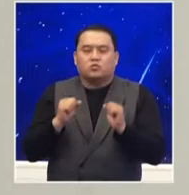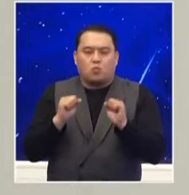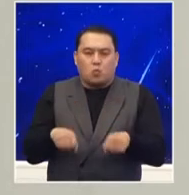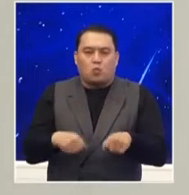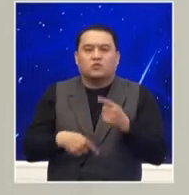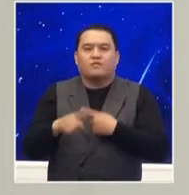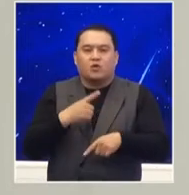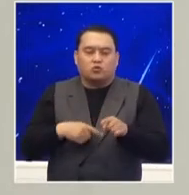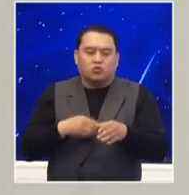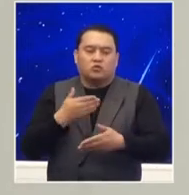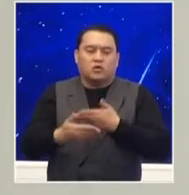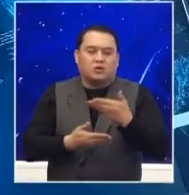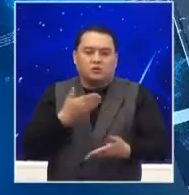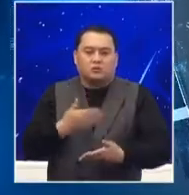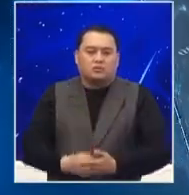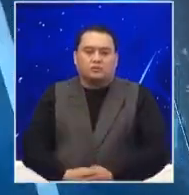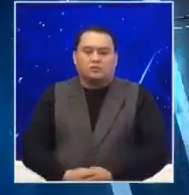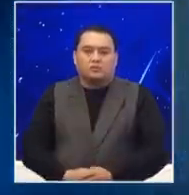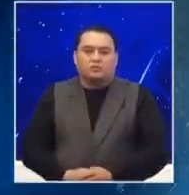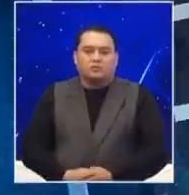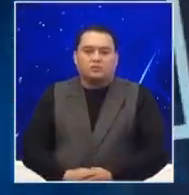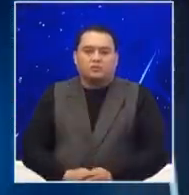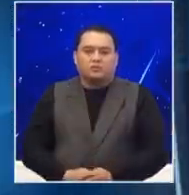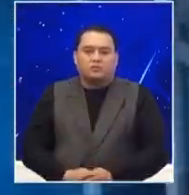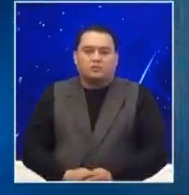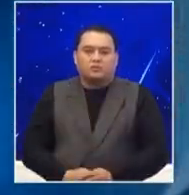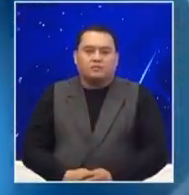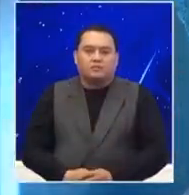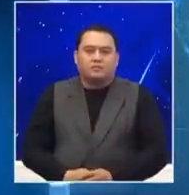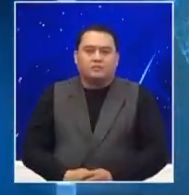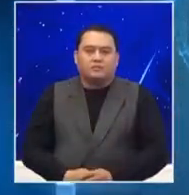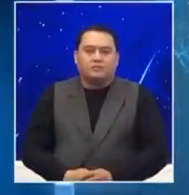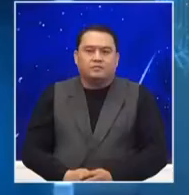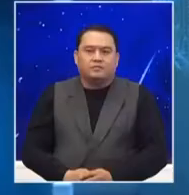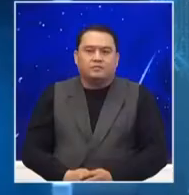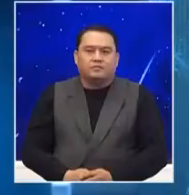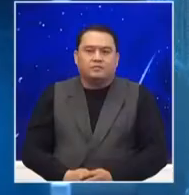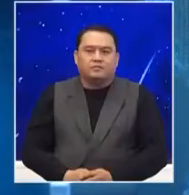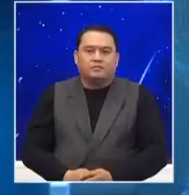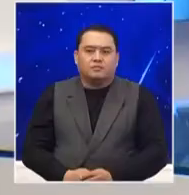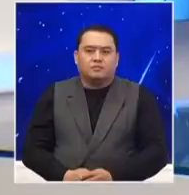смогут вернуться к полноценной жизни. Евгения Присяжная, Надир Хамзин, телеканал ЖТСУ.